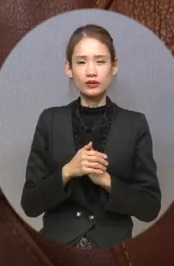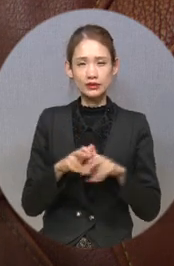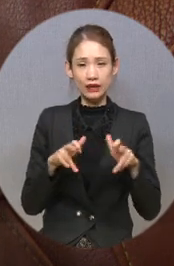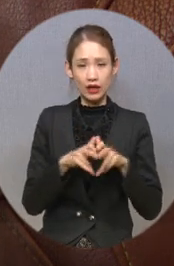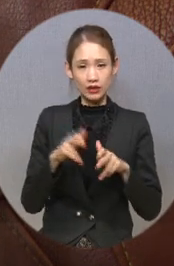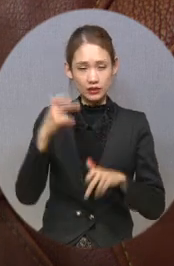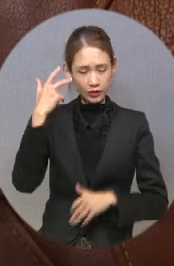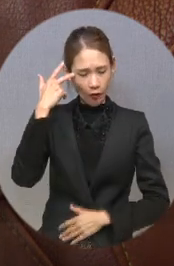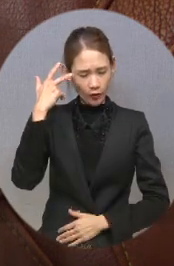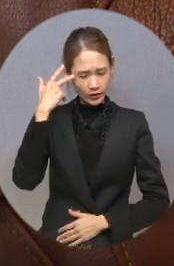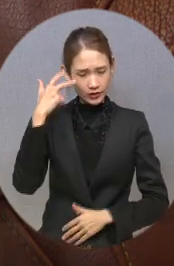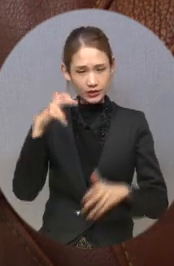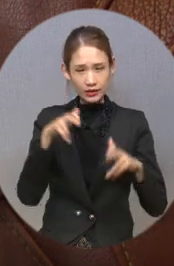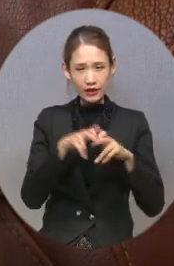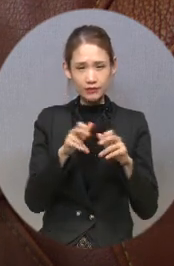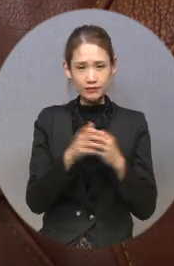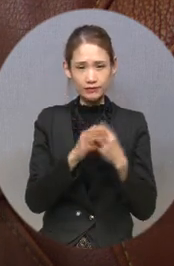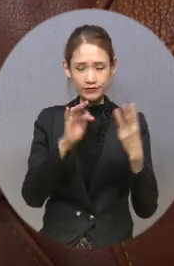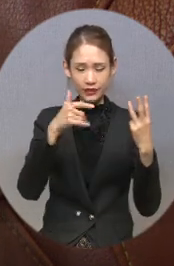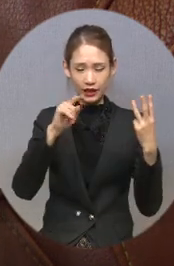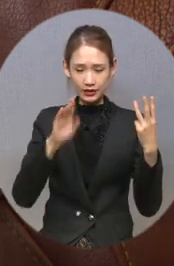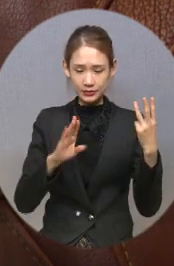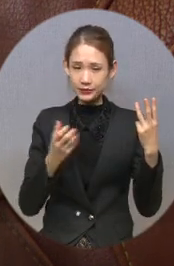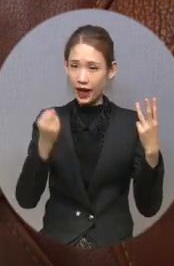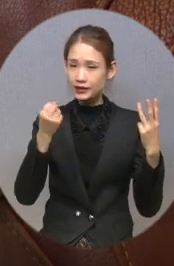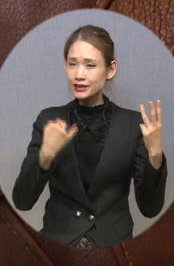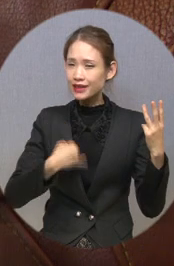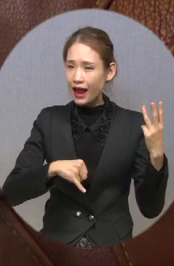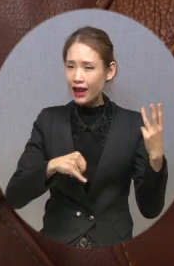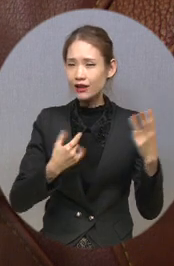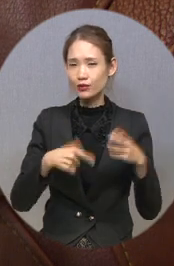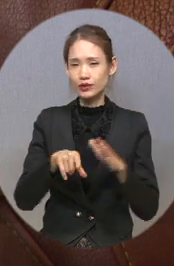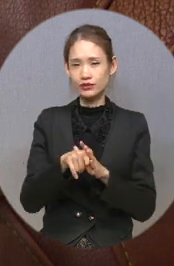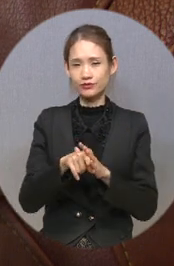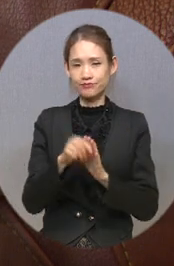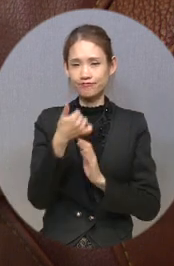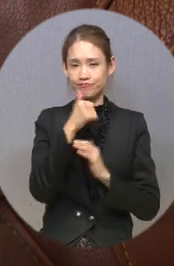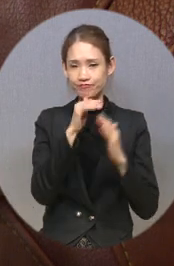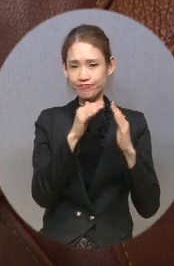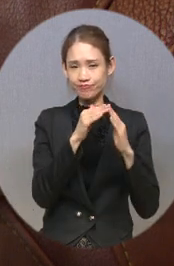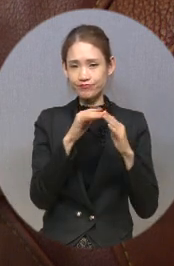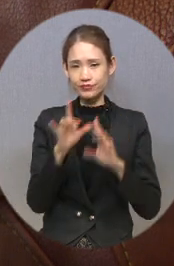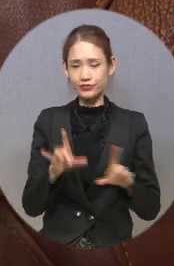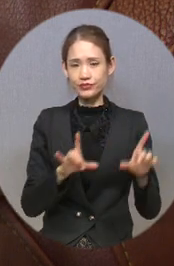정신장애 3급인 딸을 위해서 부동산을